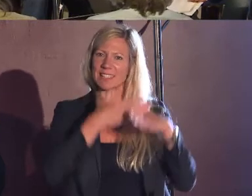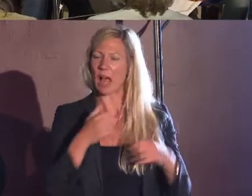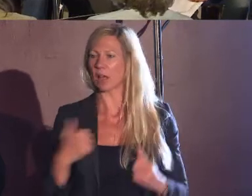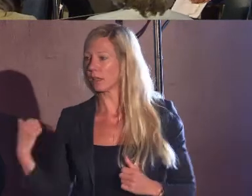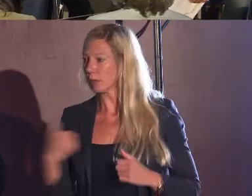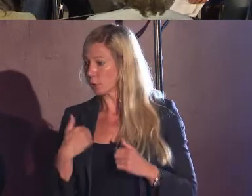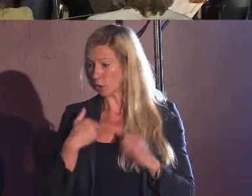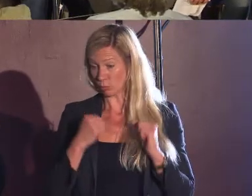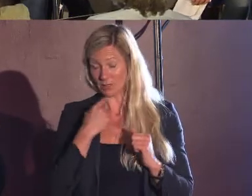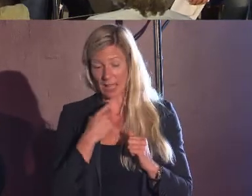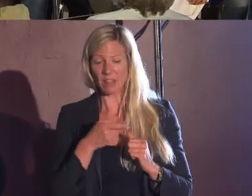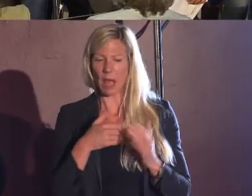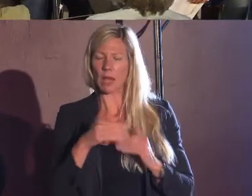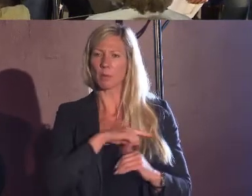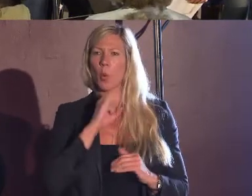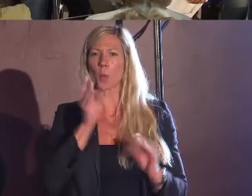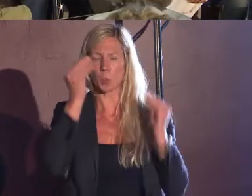om utbildning,